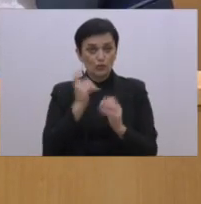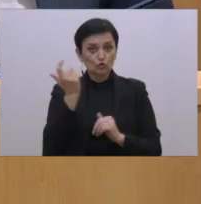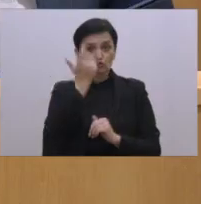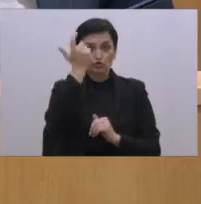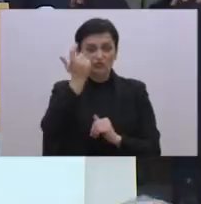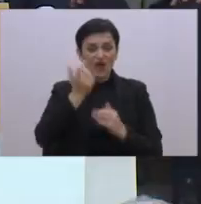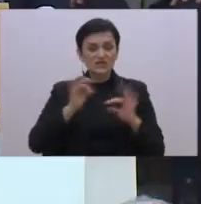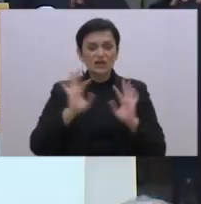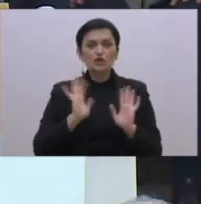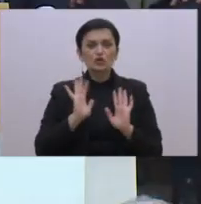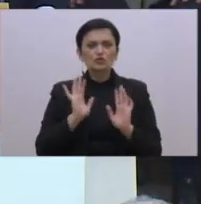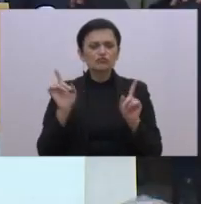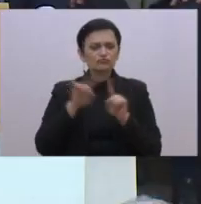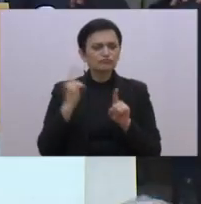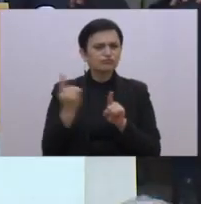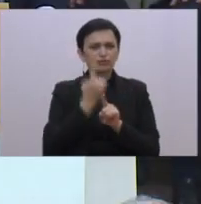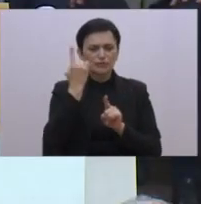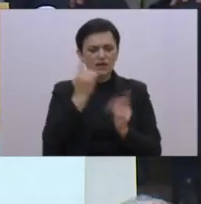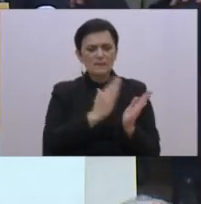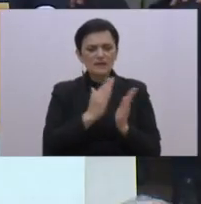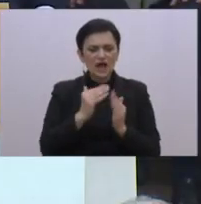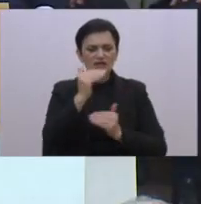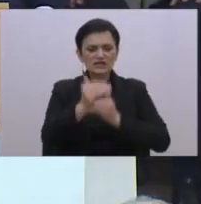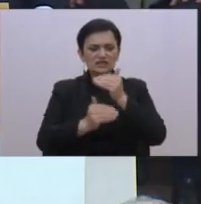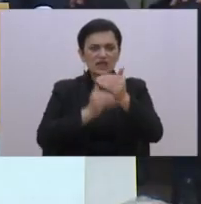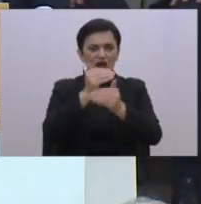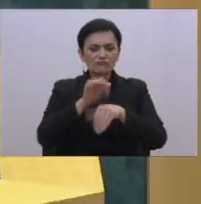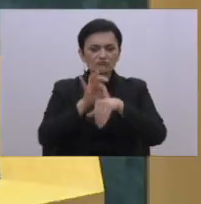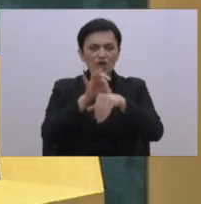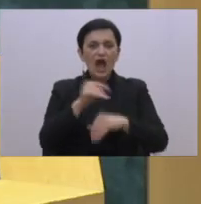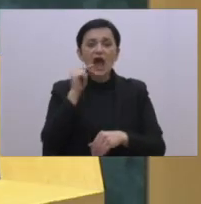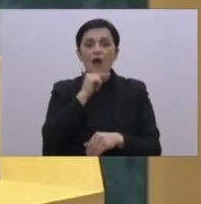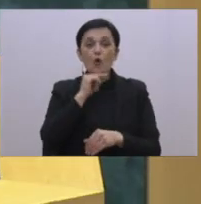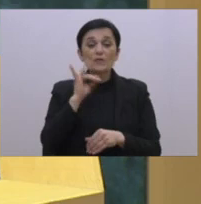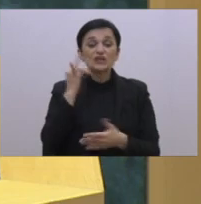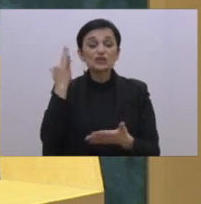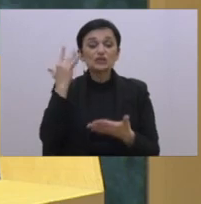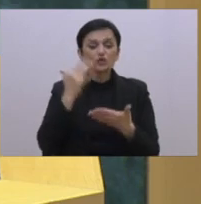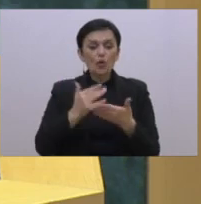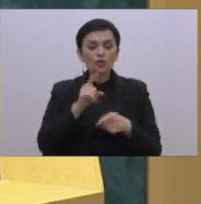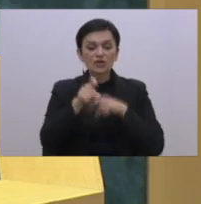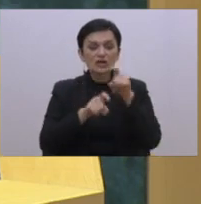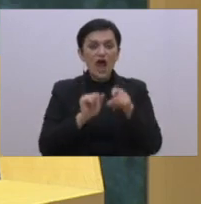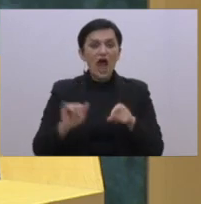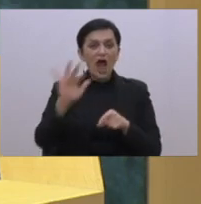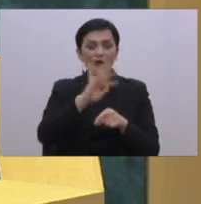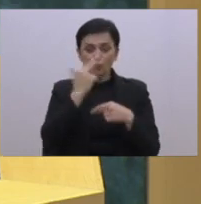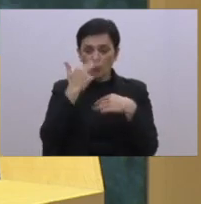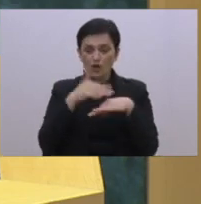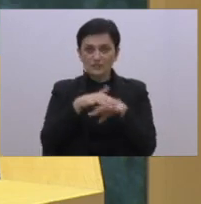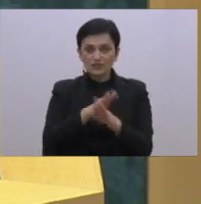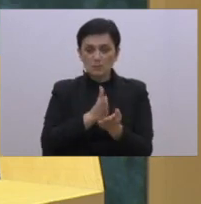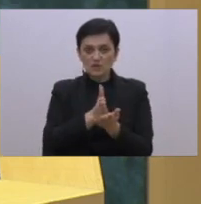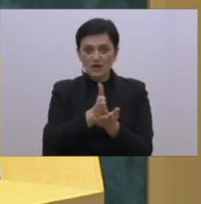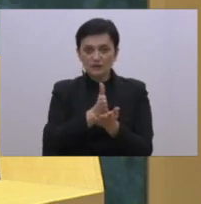სუვერენიტეტი, არამედ უპრეცედენტო ტემპებით წინ წაგვეწია ეკონომიკა და ისტორიული ნაბიჯები გადაგვედა ევროპასთან ინტეგრაციის